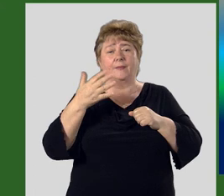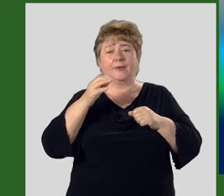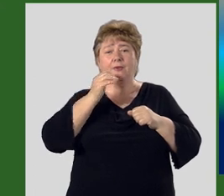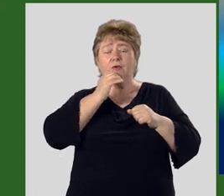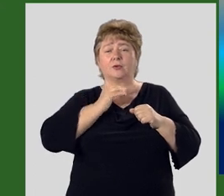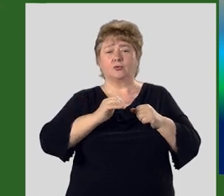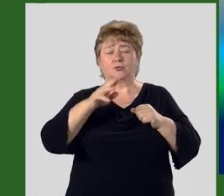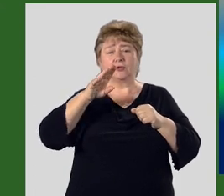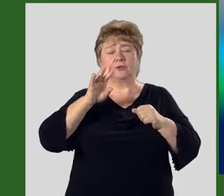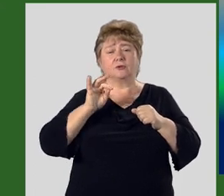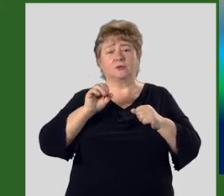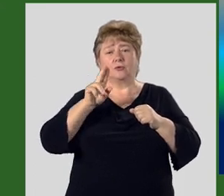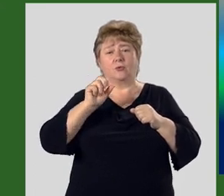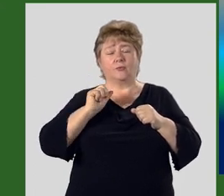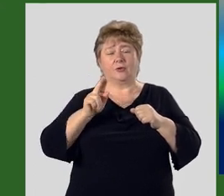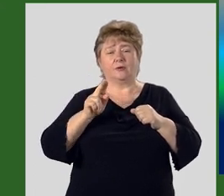5 – Южный тропик.